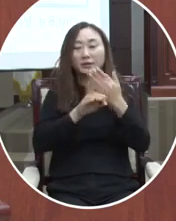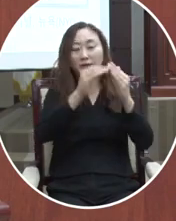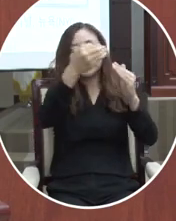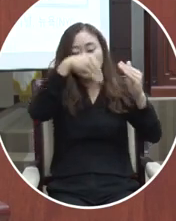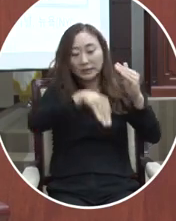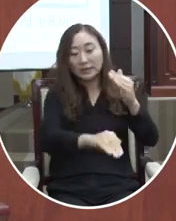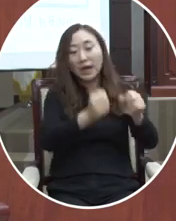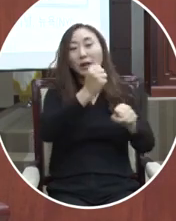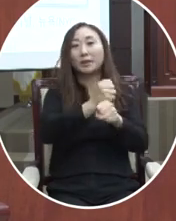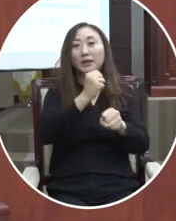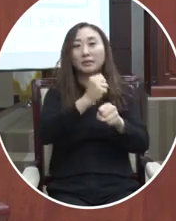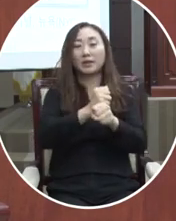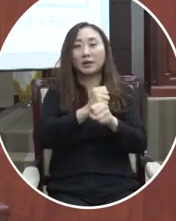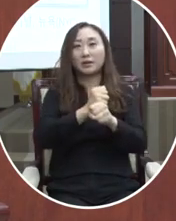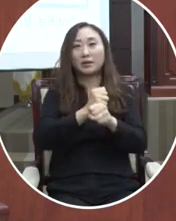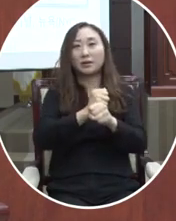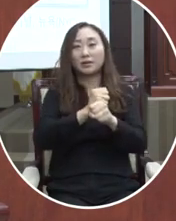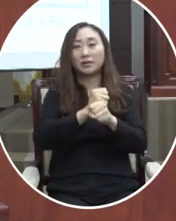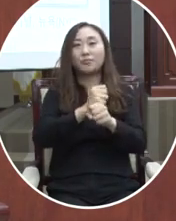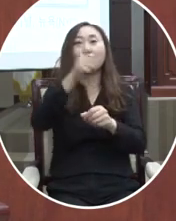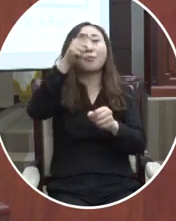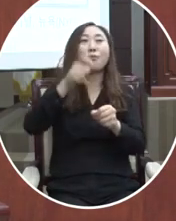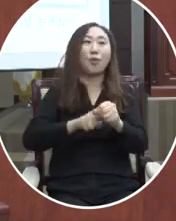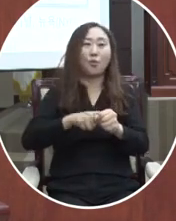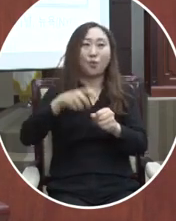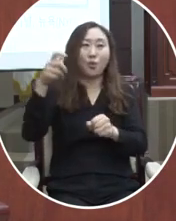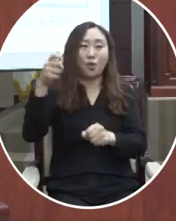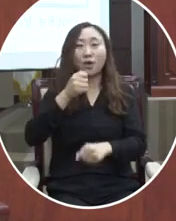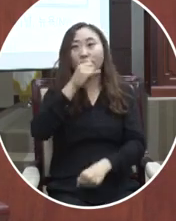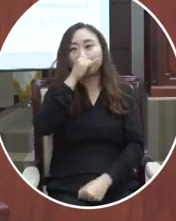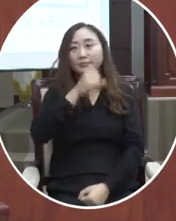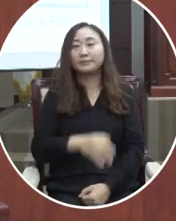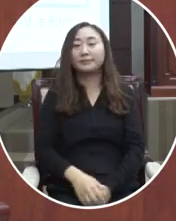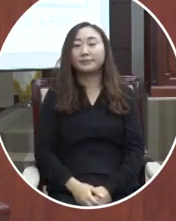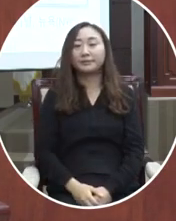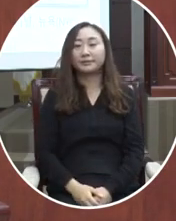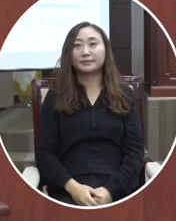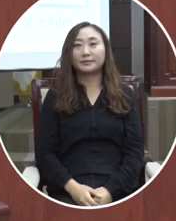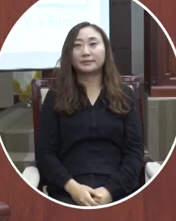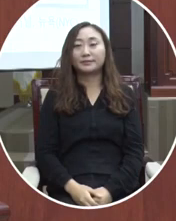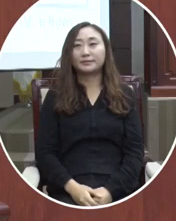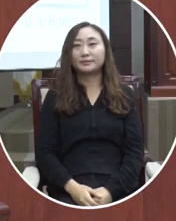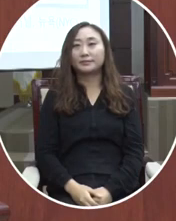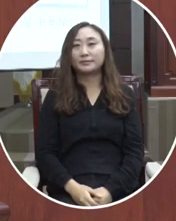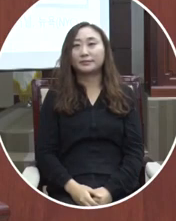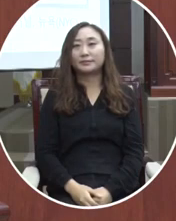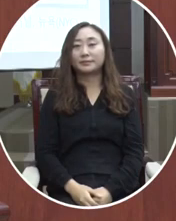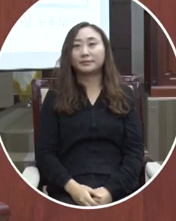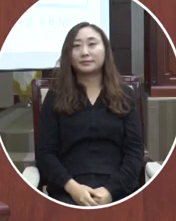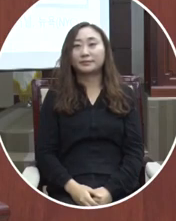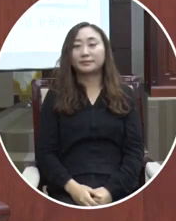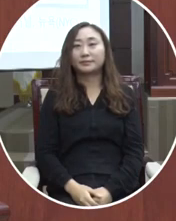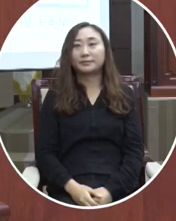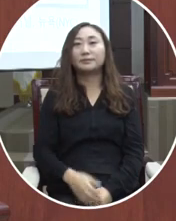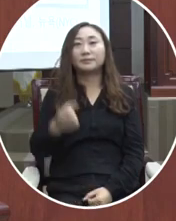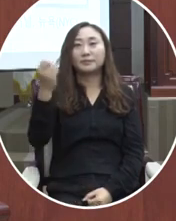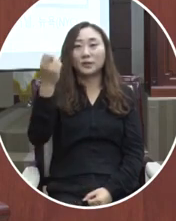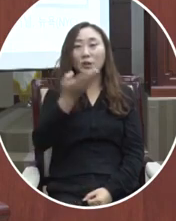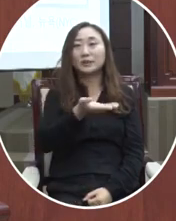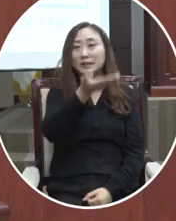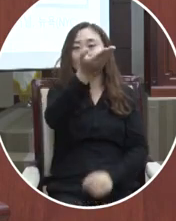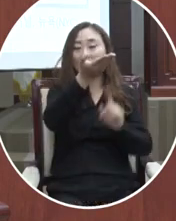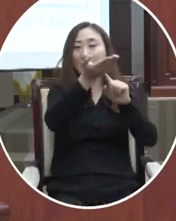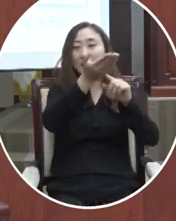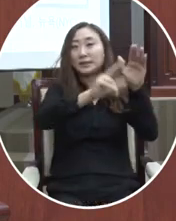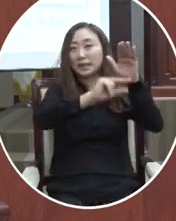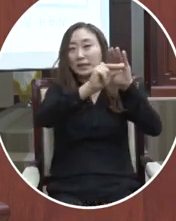해소와 지역활성화 도모를 주요 목표로 삼고 있는 것을 확인할 수 있었습니다. 무엇보다